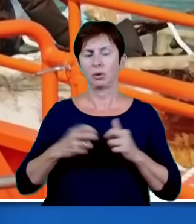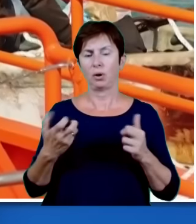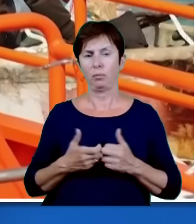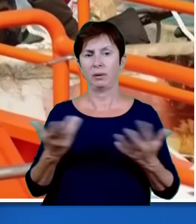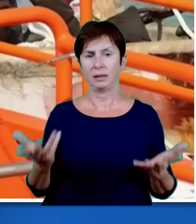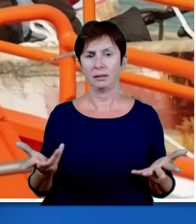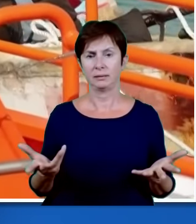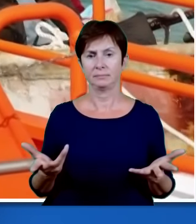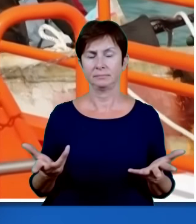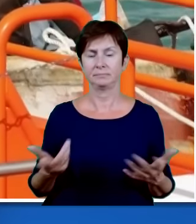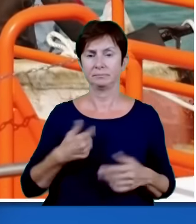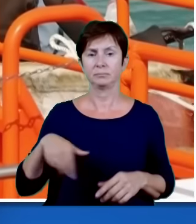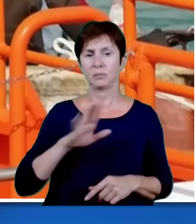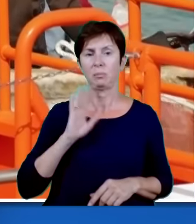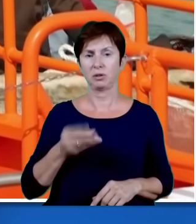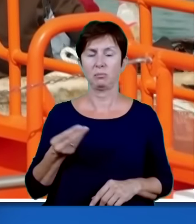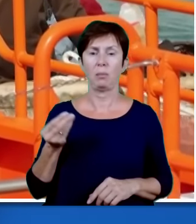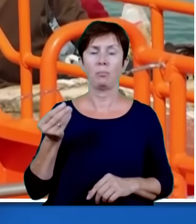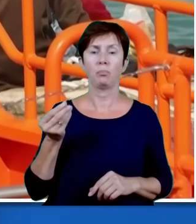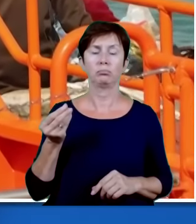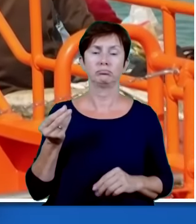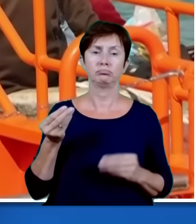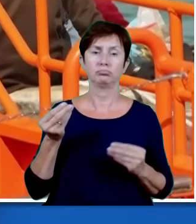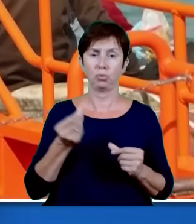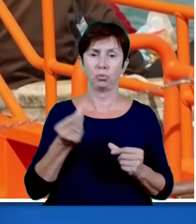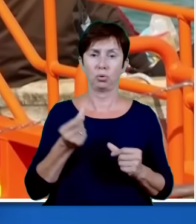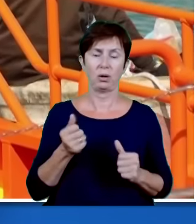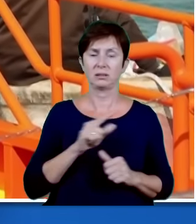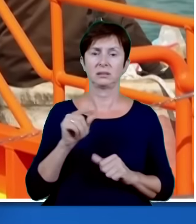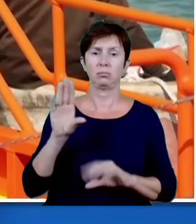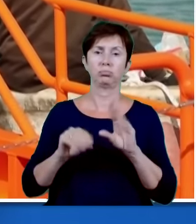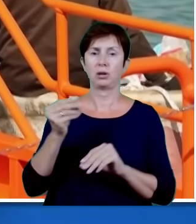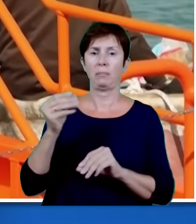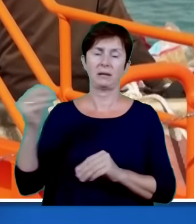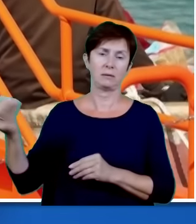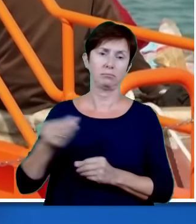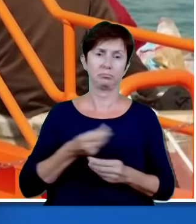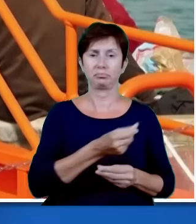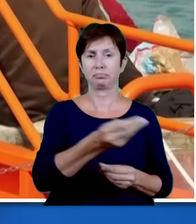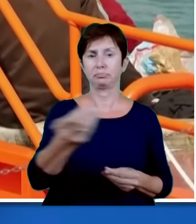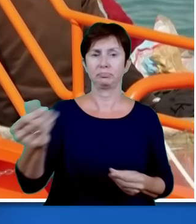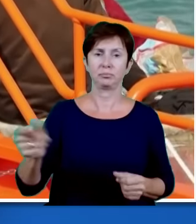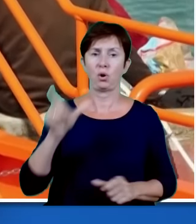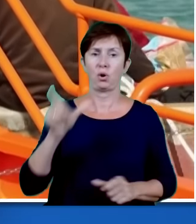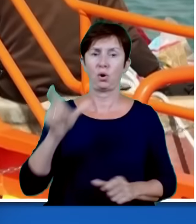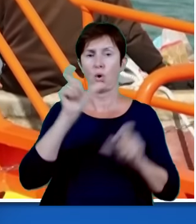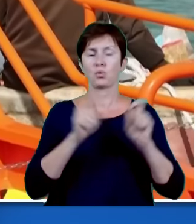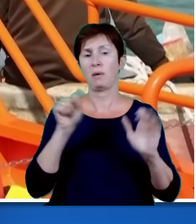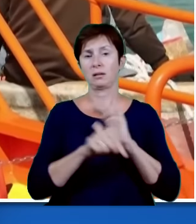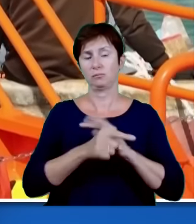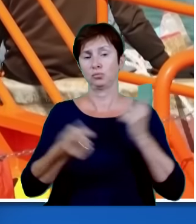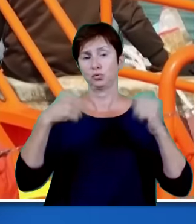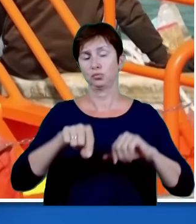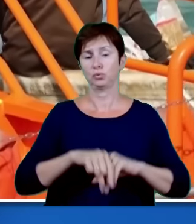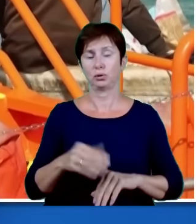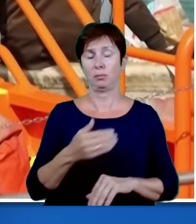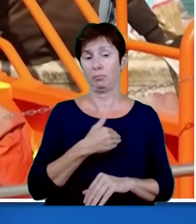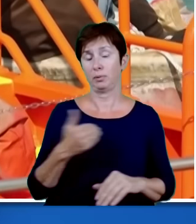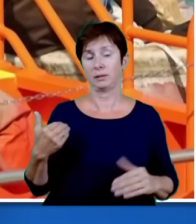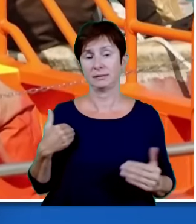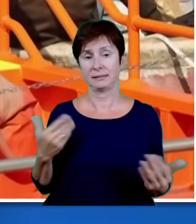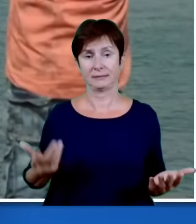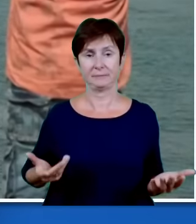płacić Szanowni państwo rzeczywiście z budżetu państwa polskiego tym wszystkim osobom które w takiej lub innej liczbie A to